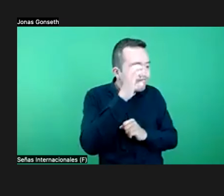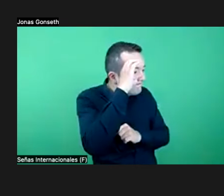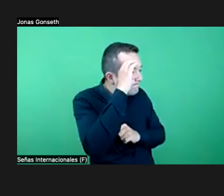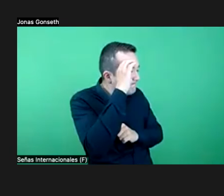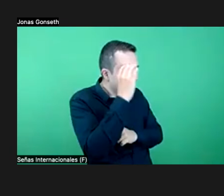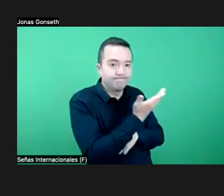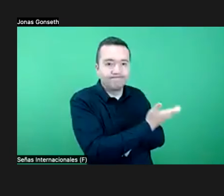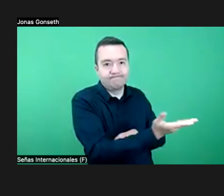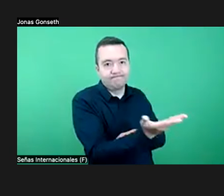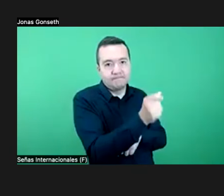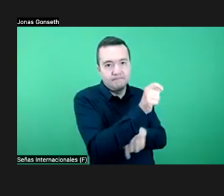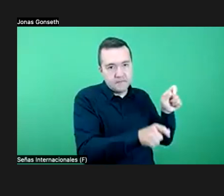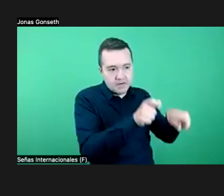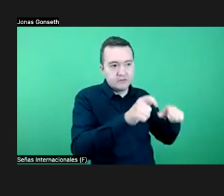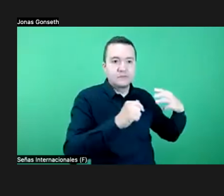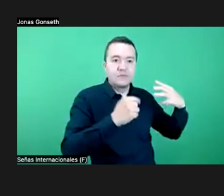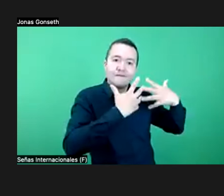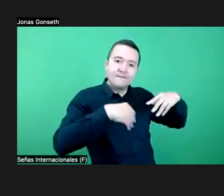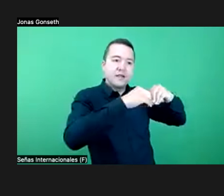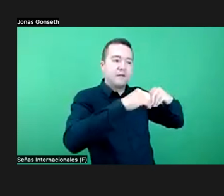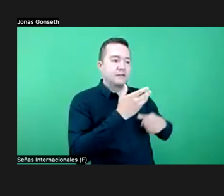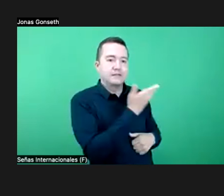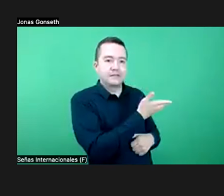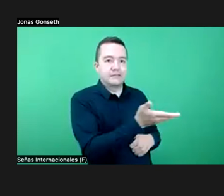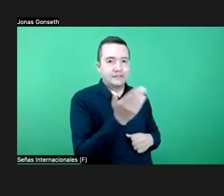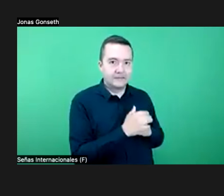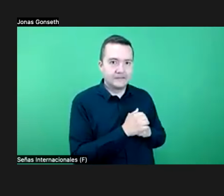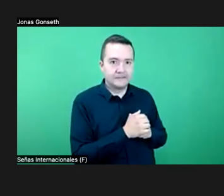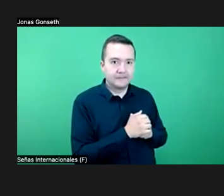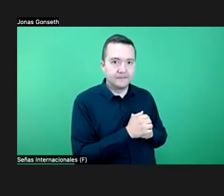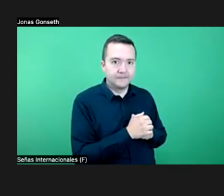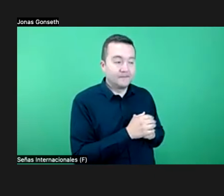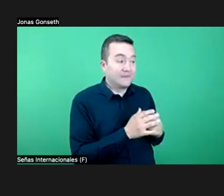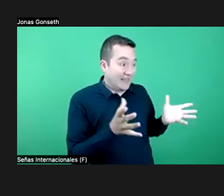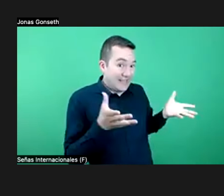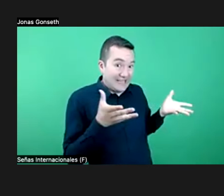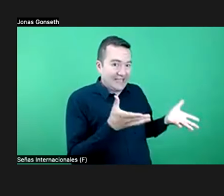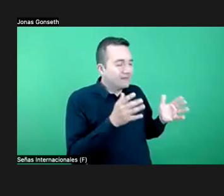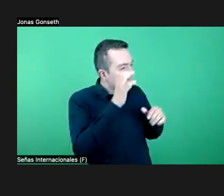en ce qui concerne les proches, les patients, pardon, et leurs proches.